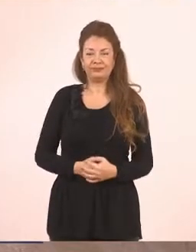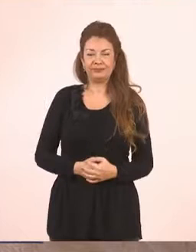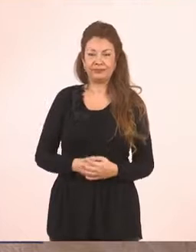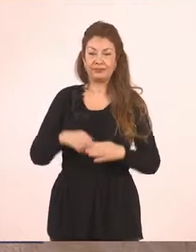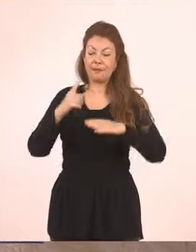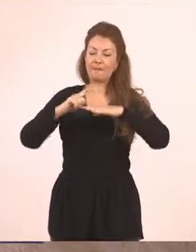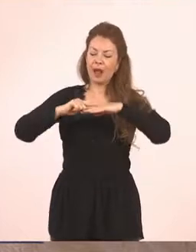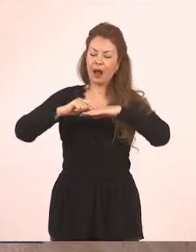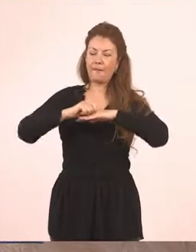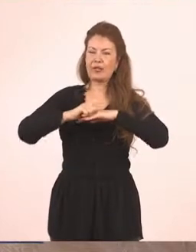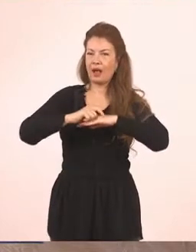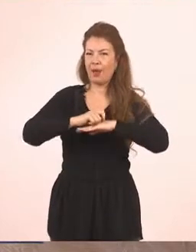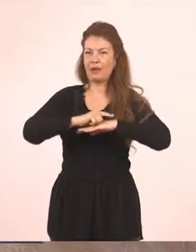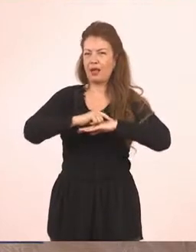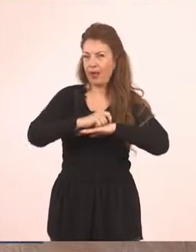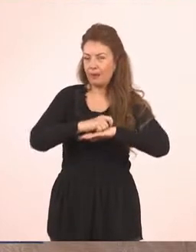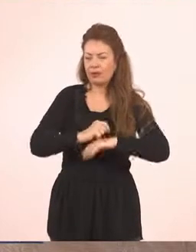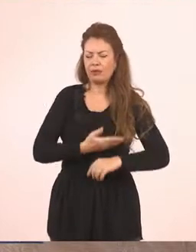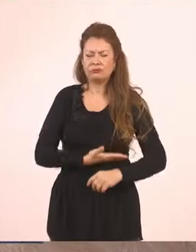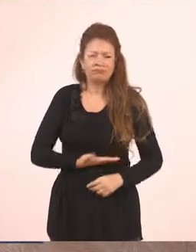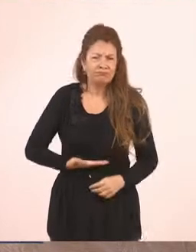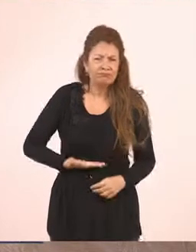Μία κάμπια πολύ πεινασμένη.